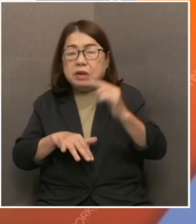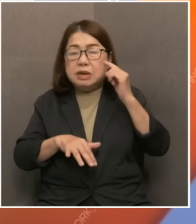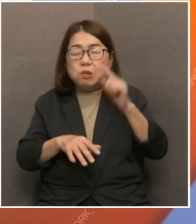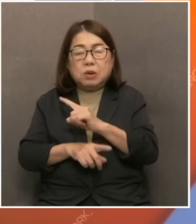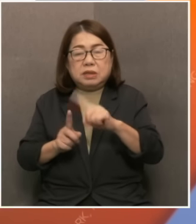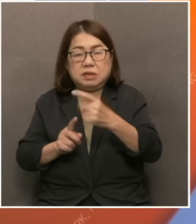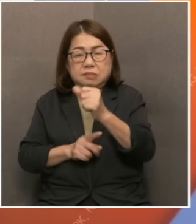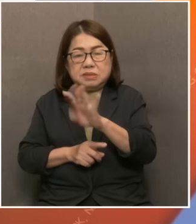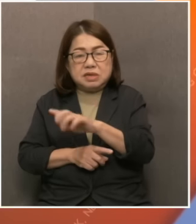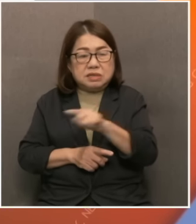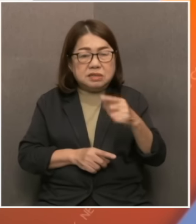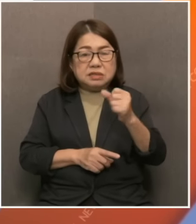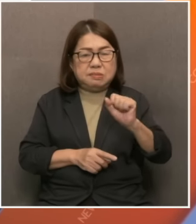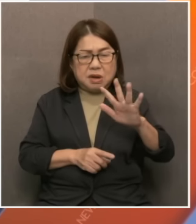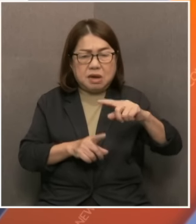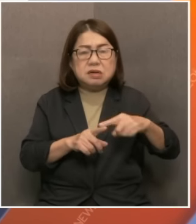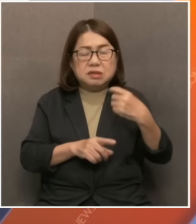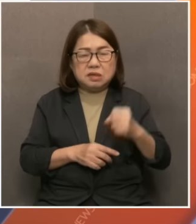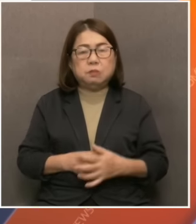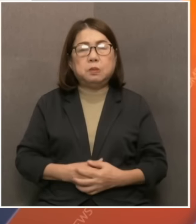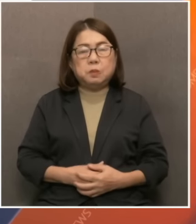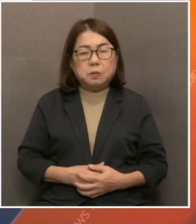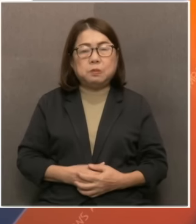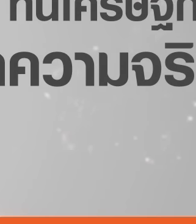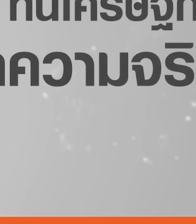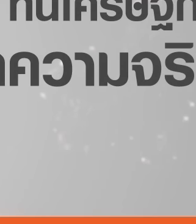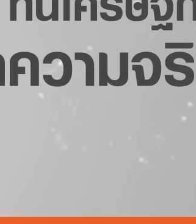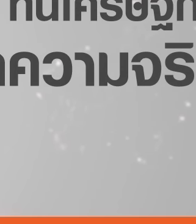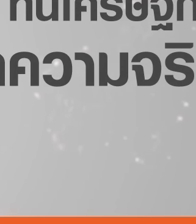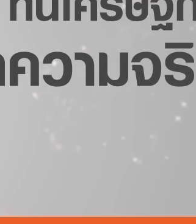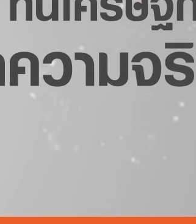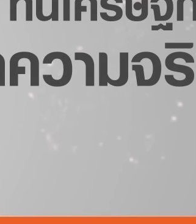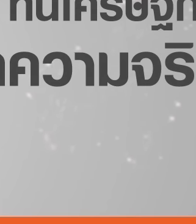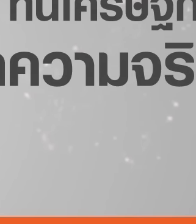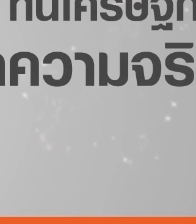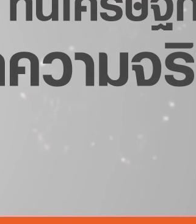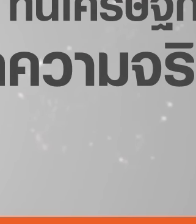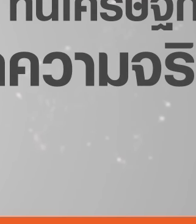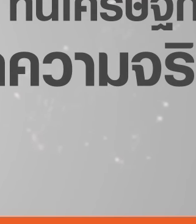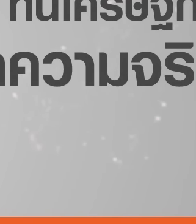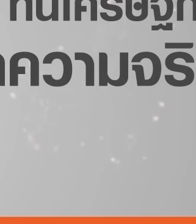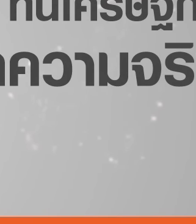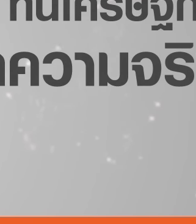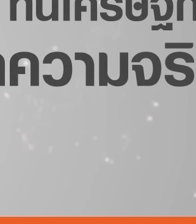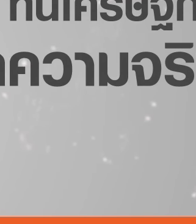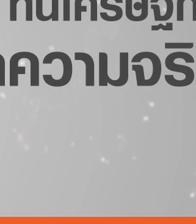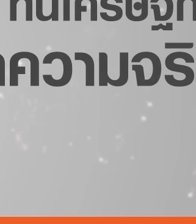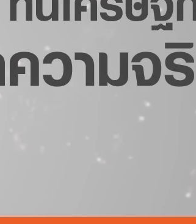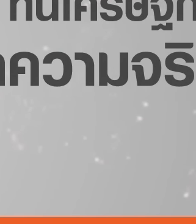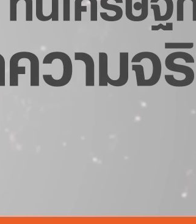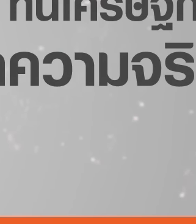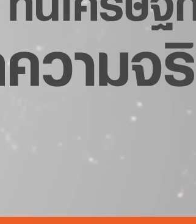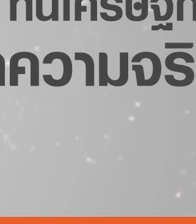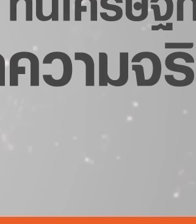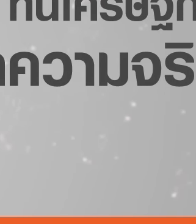14-15ตุลาคมนี้ค่ะคุณนิวครับผมขอบคุณครับพี่ลิซ่าครับขอบคุณที่ติดตามรับชมรายการ TNNนิวสข่าวเที่ยงนะ